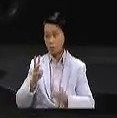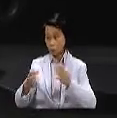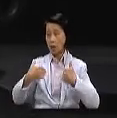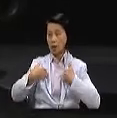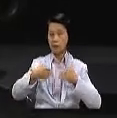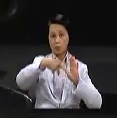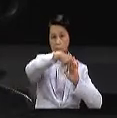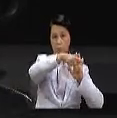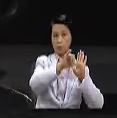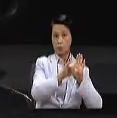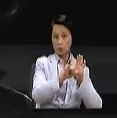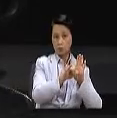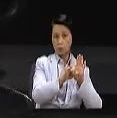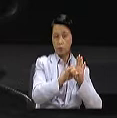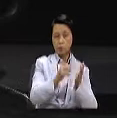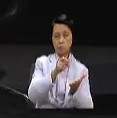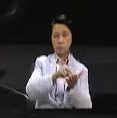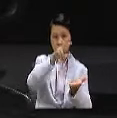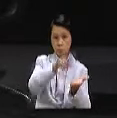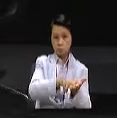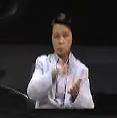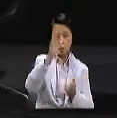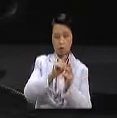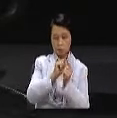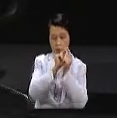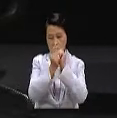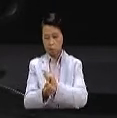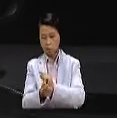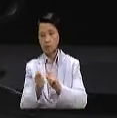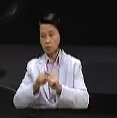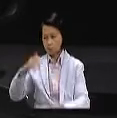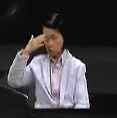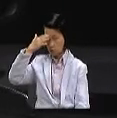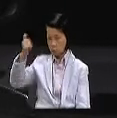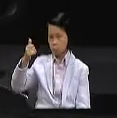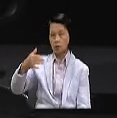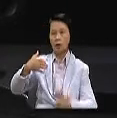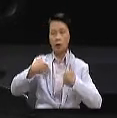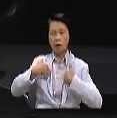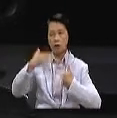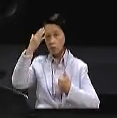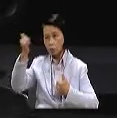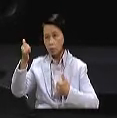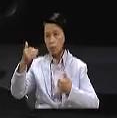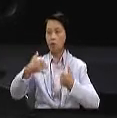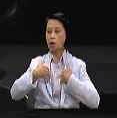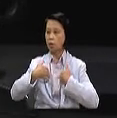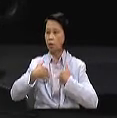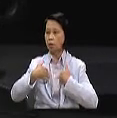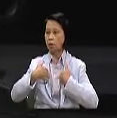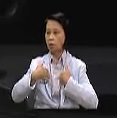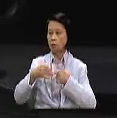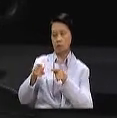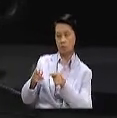polisi yang di warteg itu akan diganti tapi kenapa sekarang akan ada macam am missing